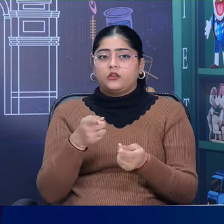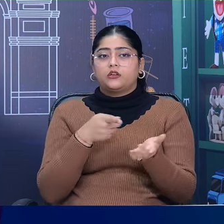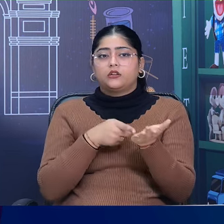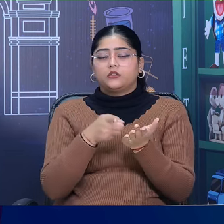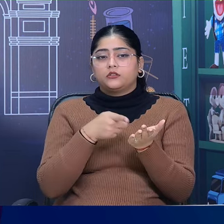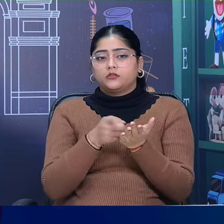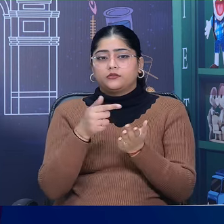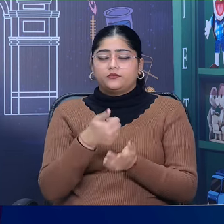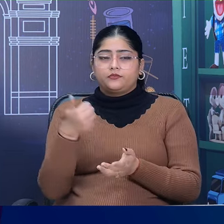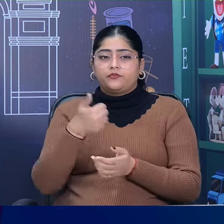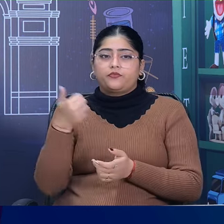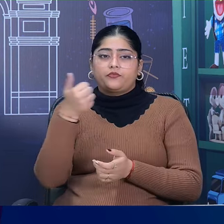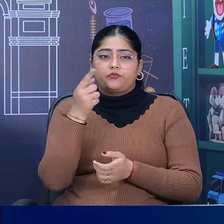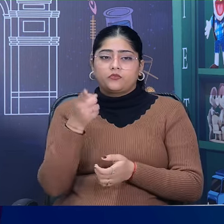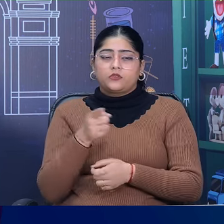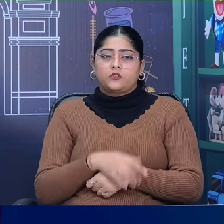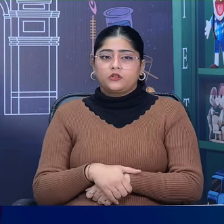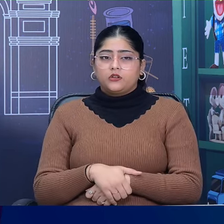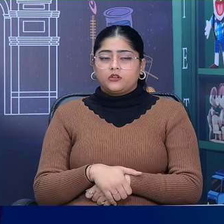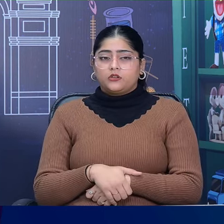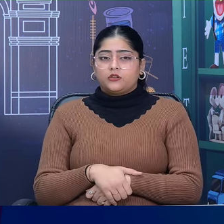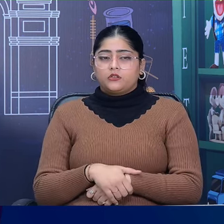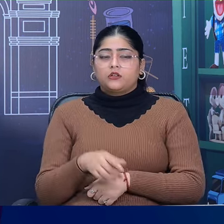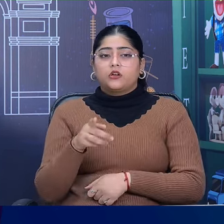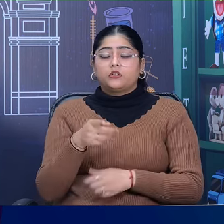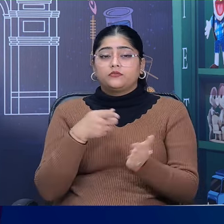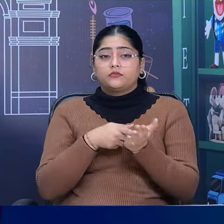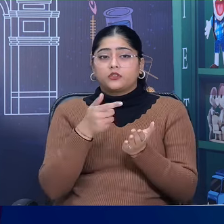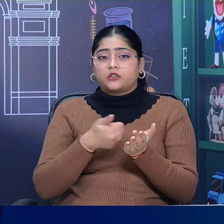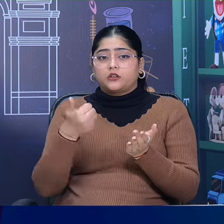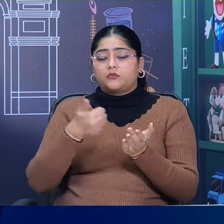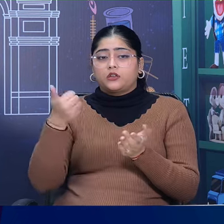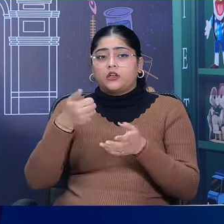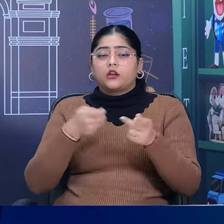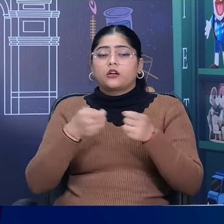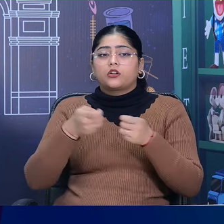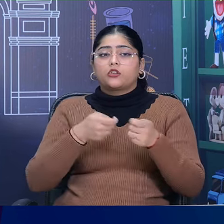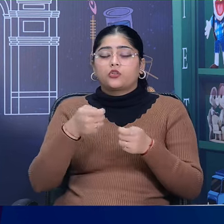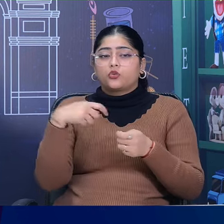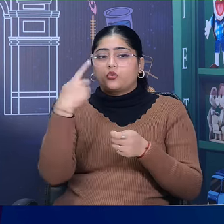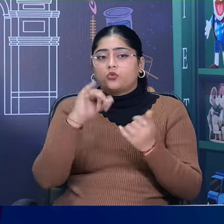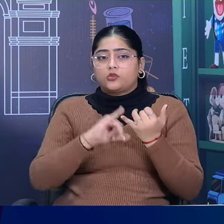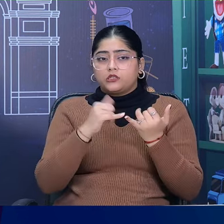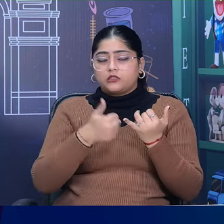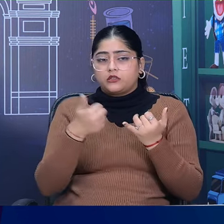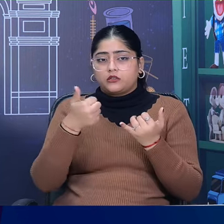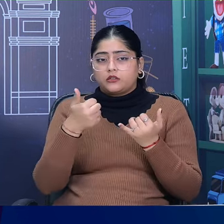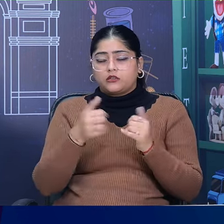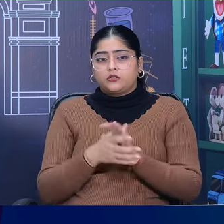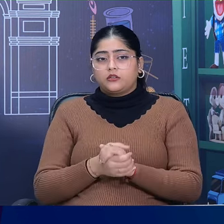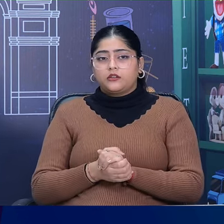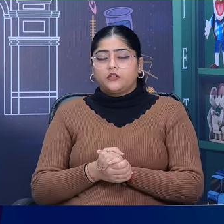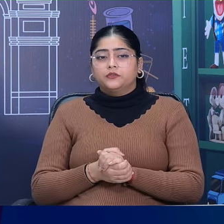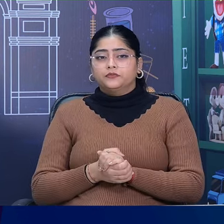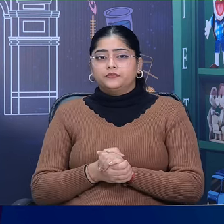है जी और ग्राम पंचायत पे कंट्रोल हमारे सेक्रेटरी का होता है तो सेक्रेटरी इन सब चीजों को देखता है जैसे आपके यही जो हमारा जो